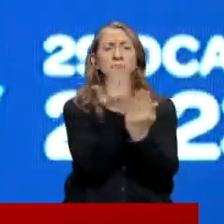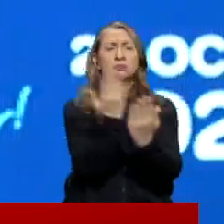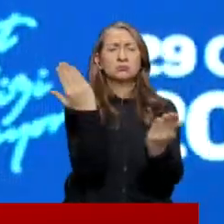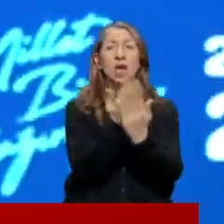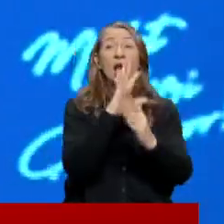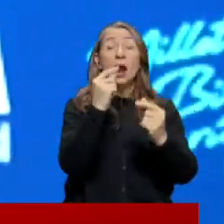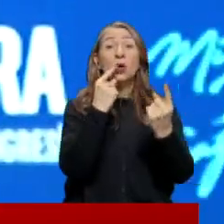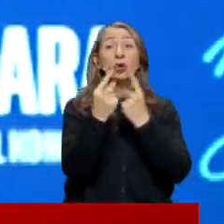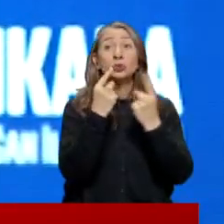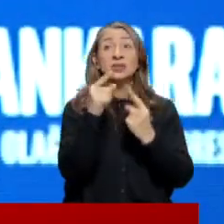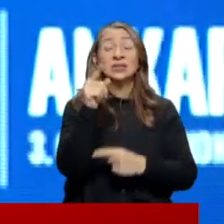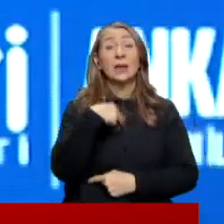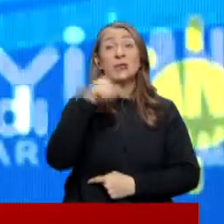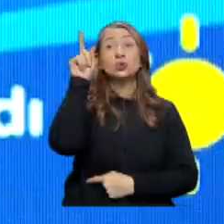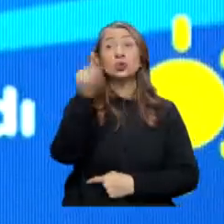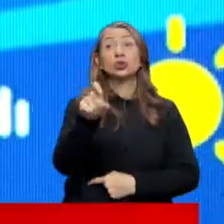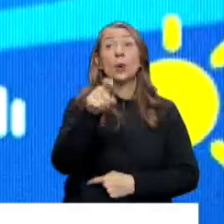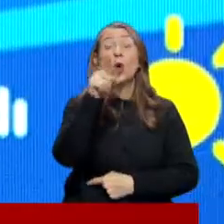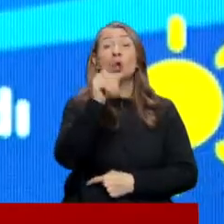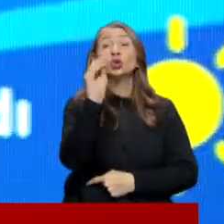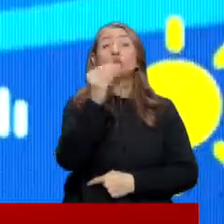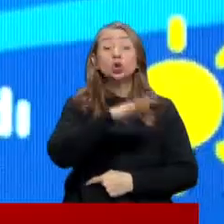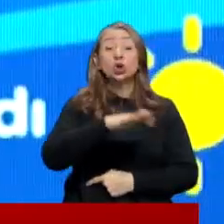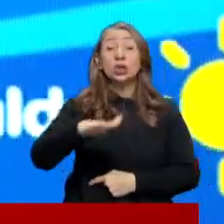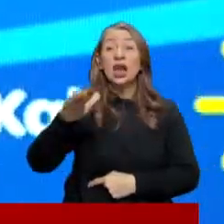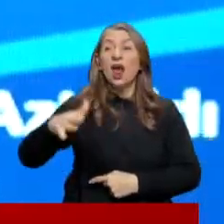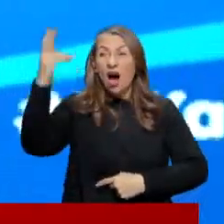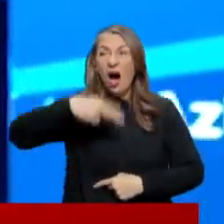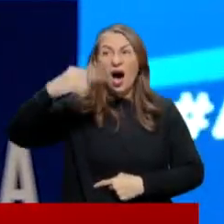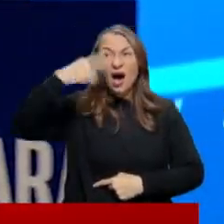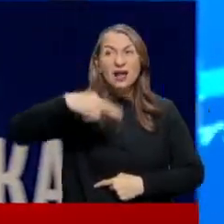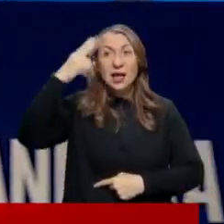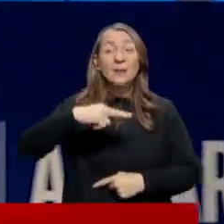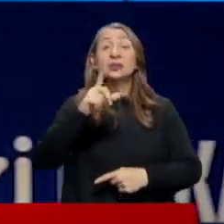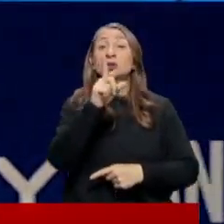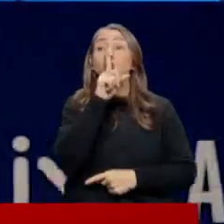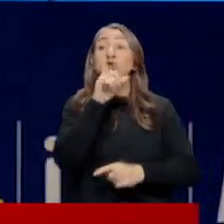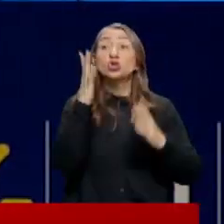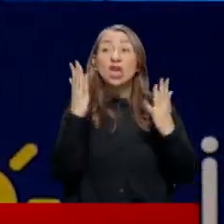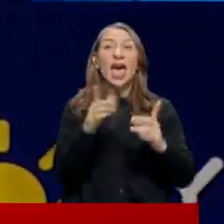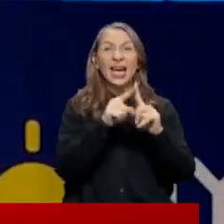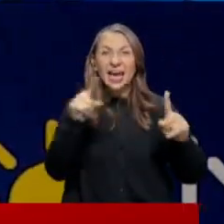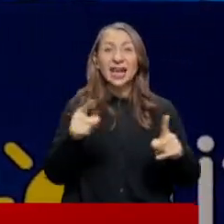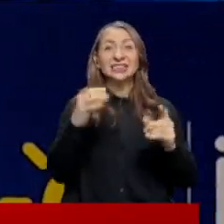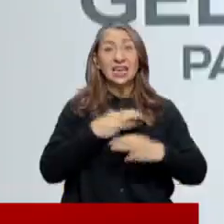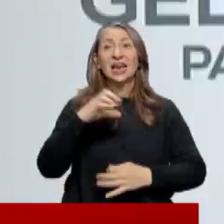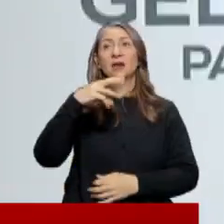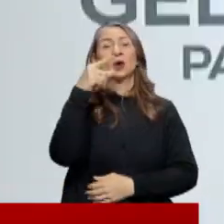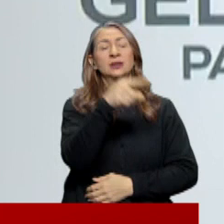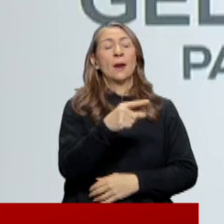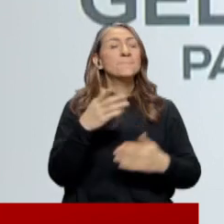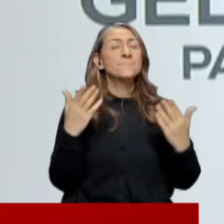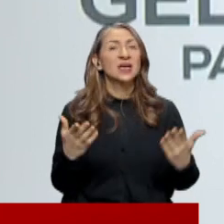Her konuşmamda sana bunu soracağım. O çocukların ağlama sesi kesilinceye kadar Sayın Erdoğan.